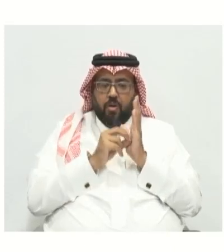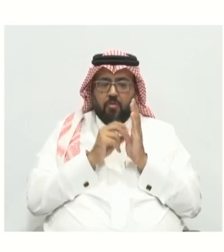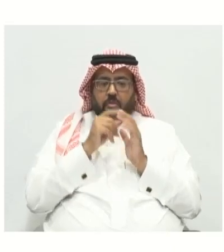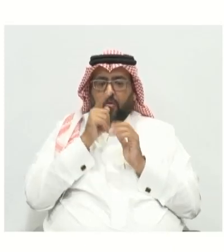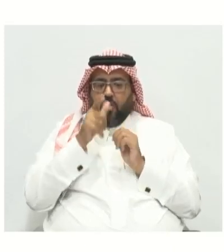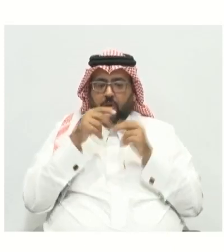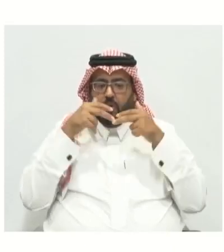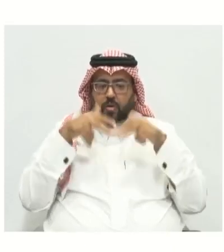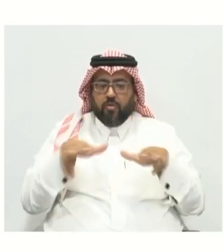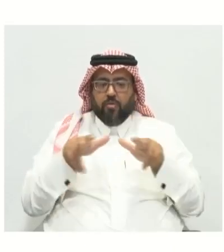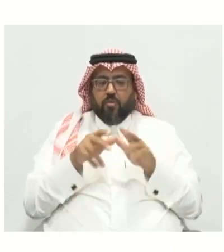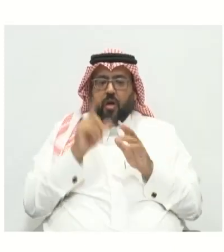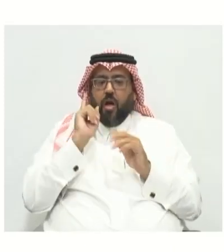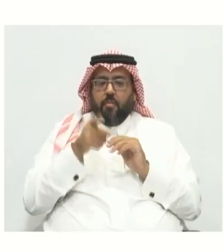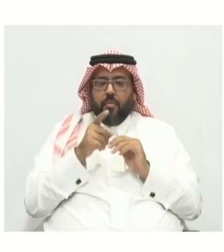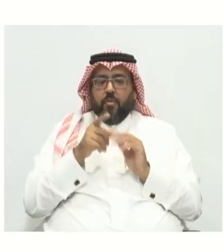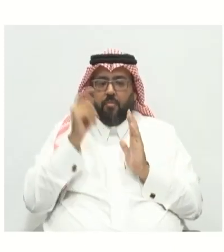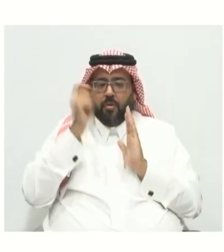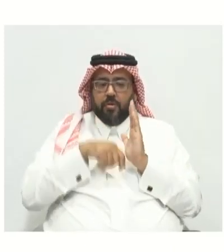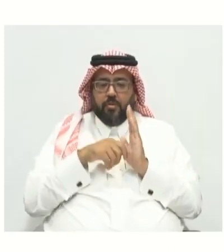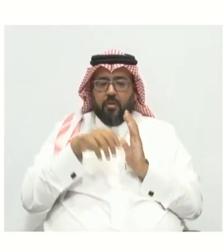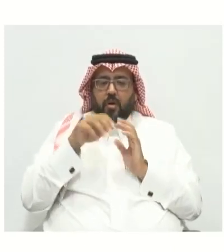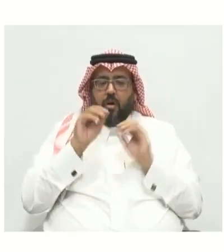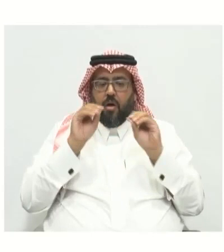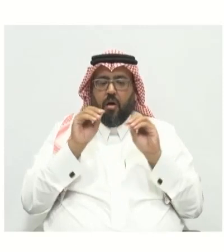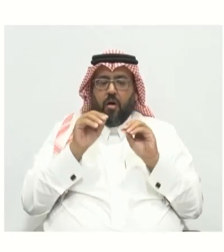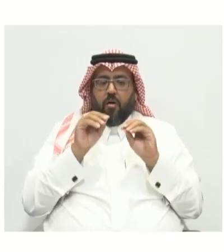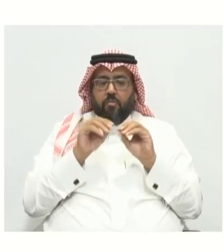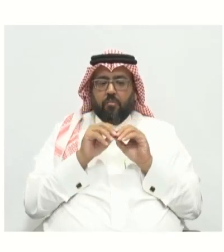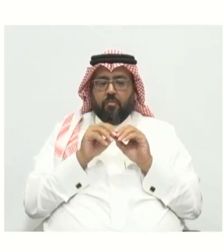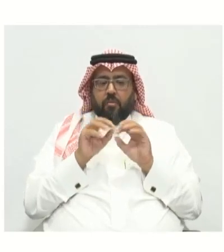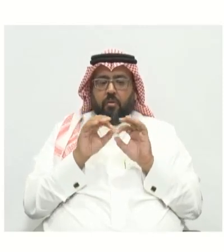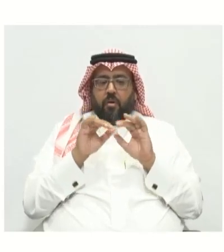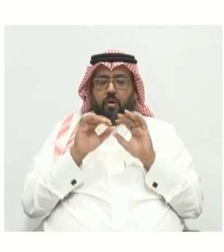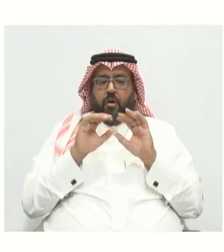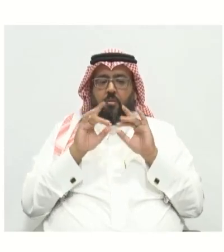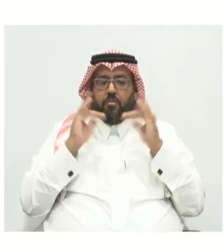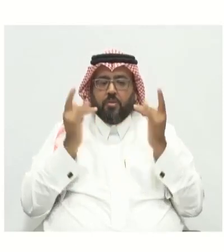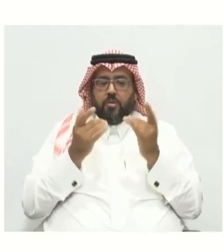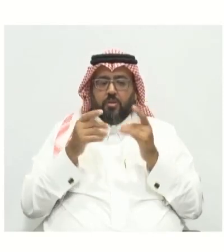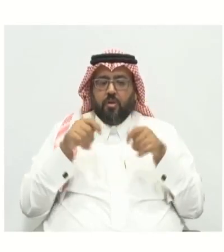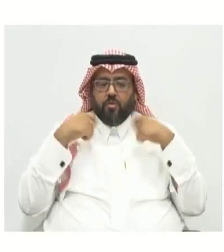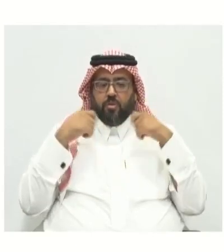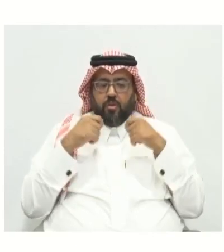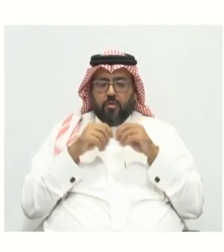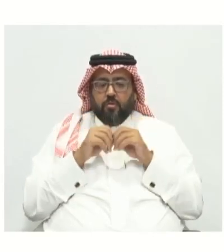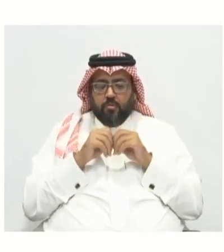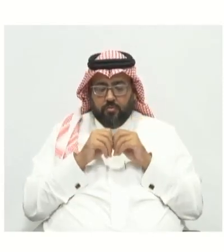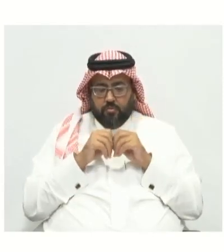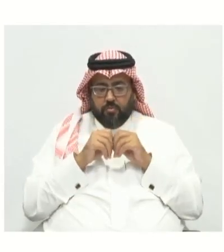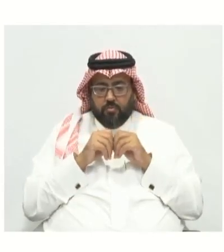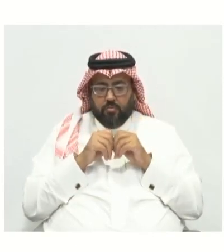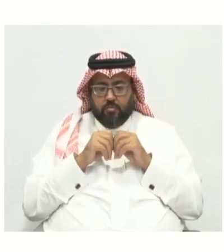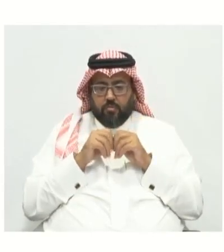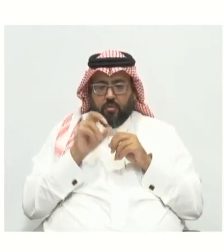من خلال نشر الاوامر والم المراسيم الملكيه وقرارات مجلس الوزراء والانظمه وقرارات الجهات التشريعيه